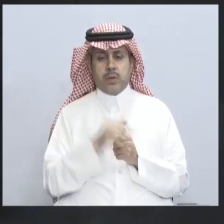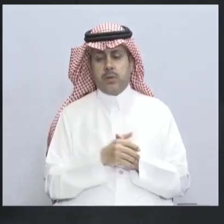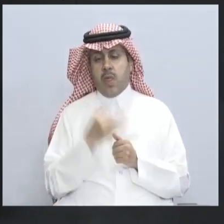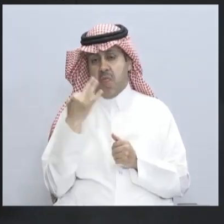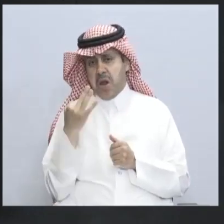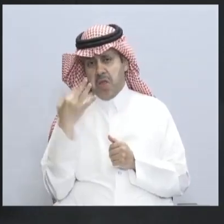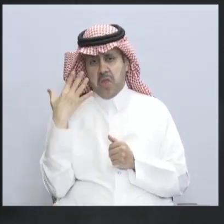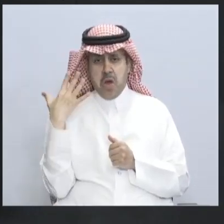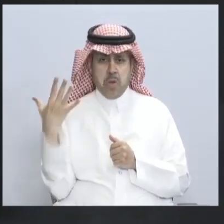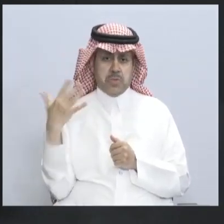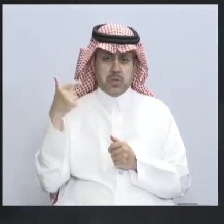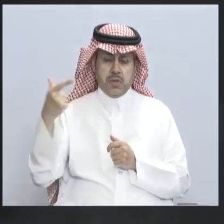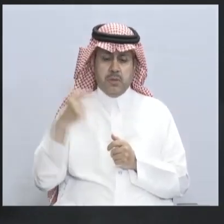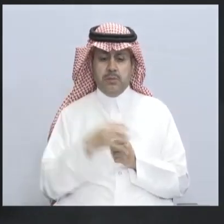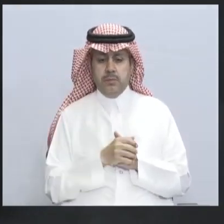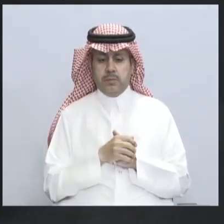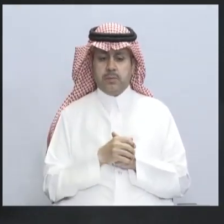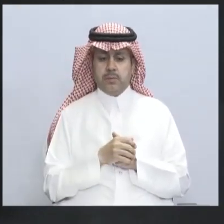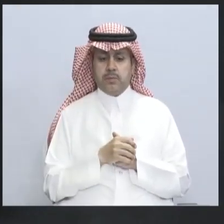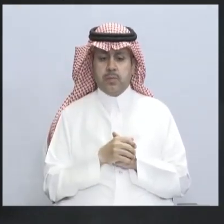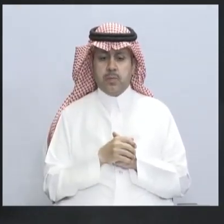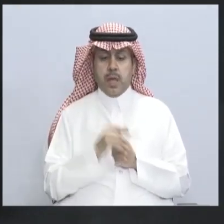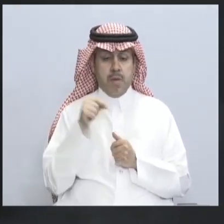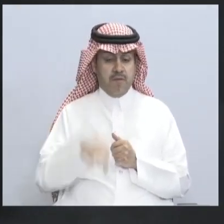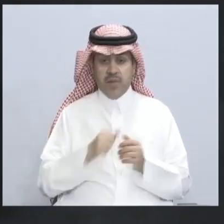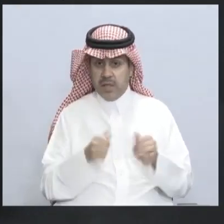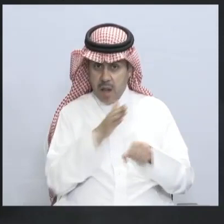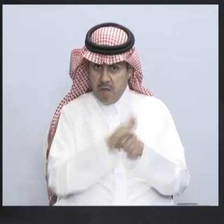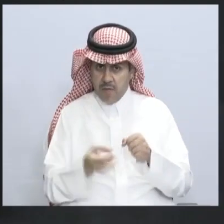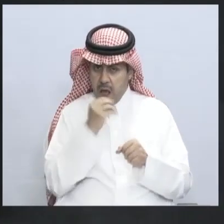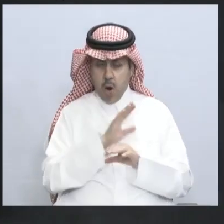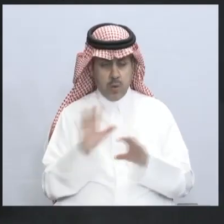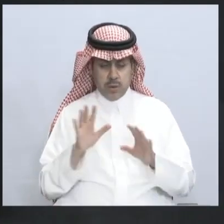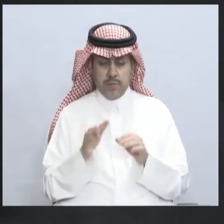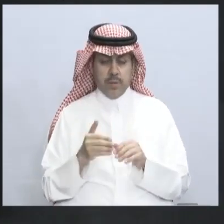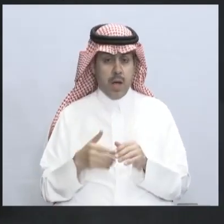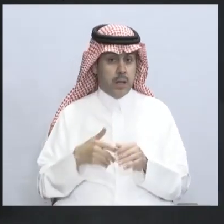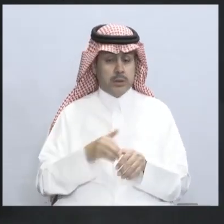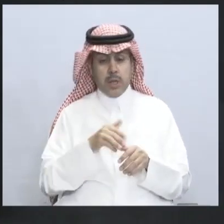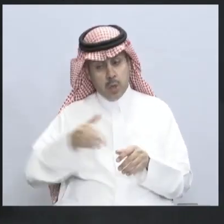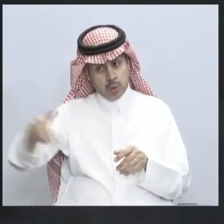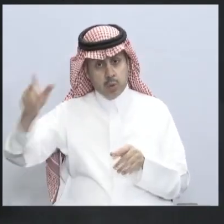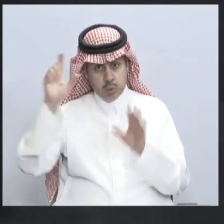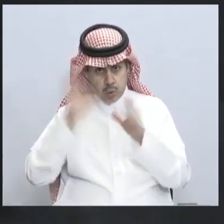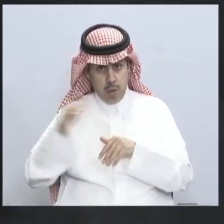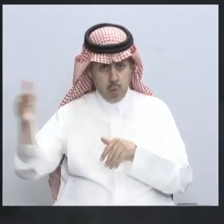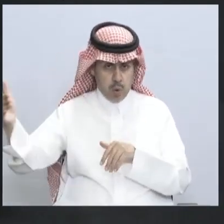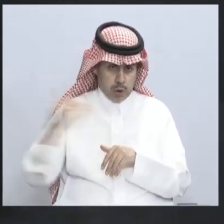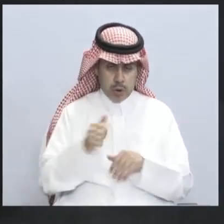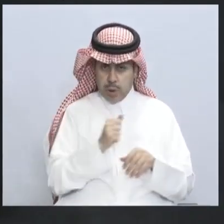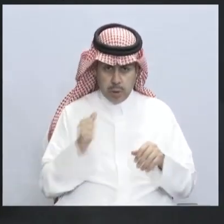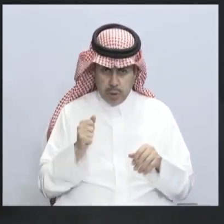او خمس او سبع واما في عيد الاضحى فلا ياكل شيئا حتى يرجع ويعود من